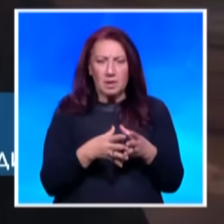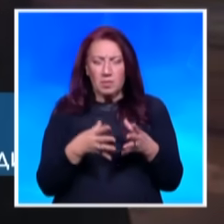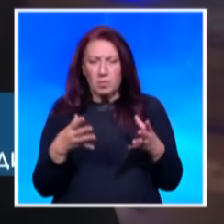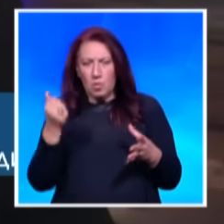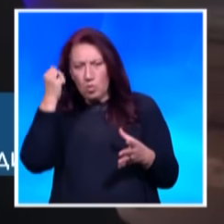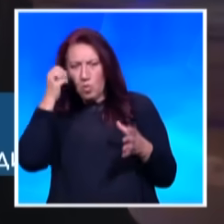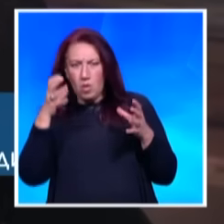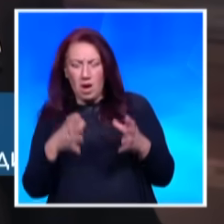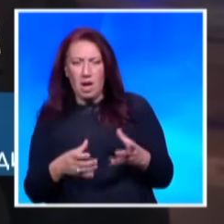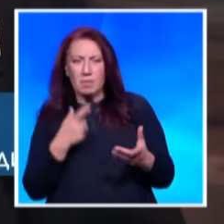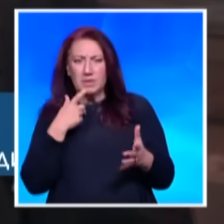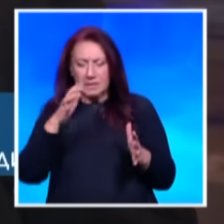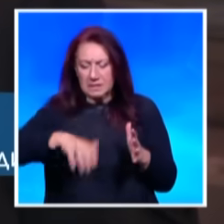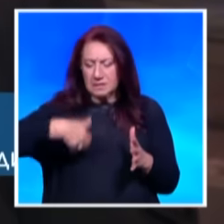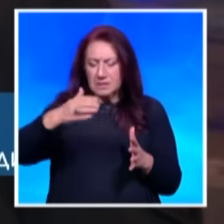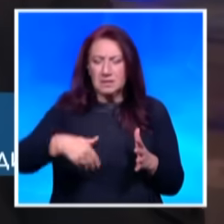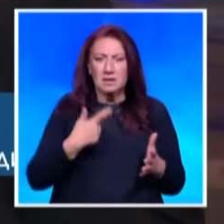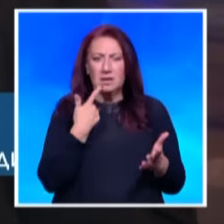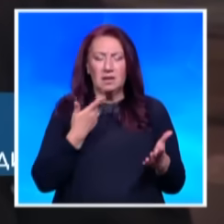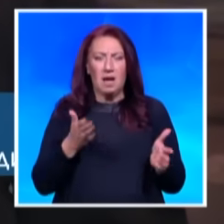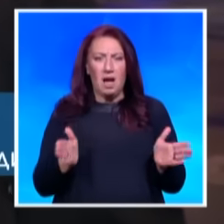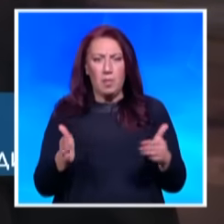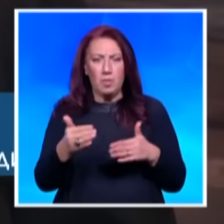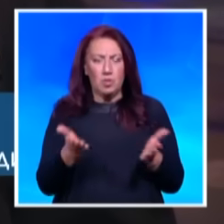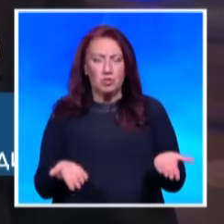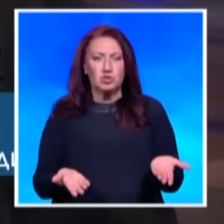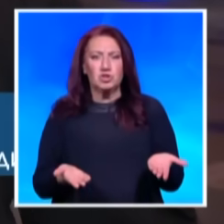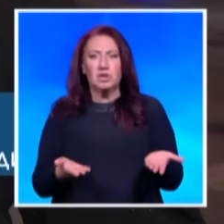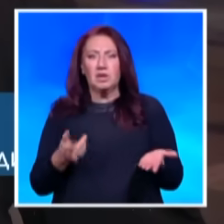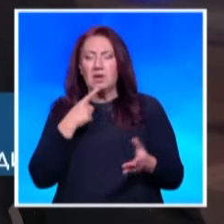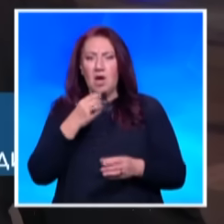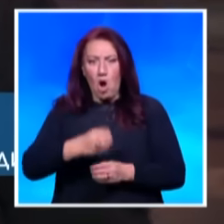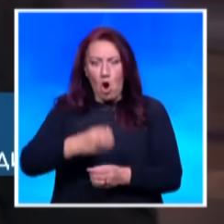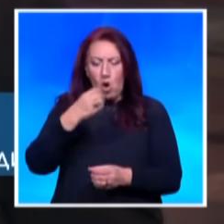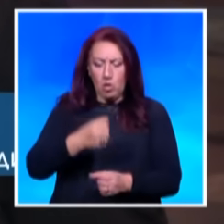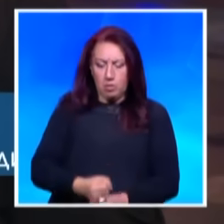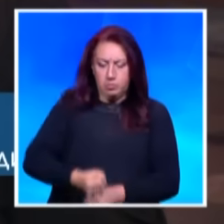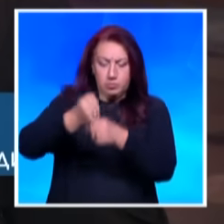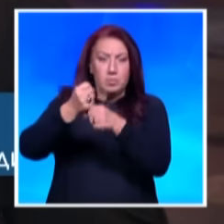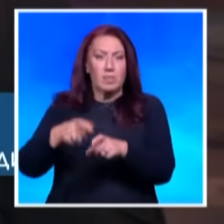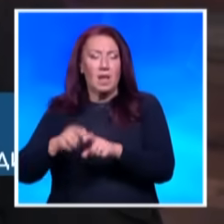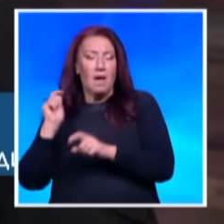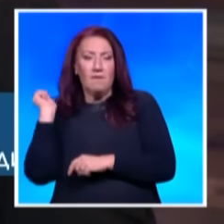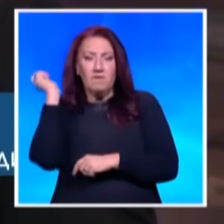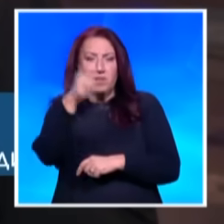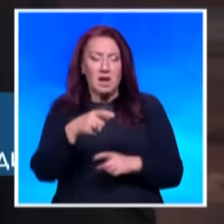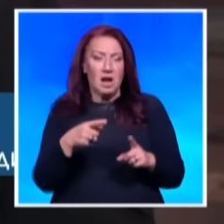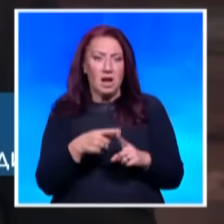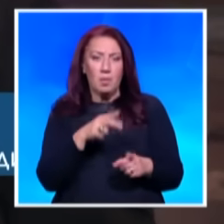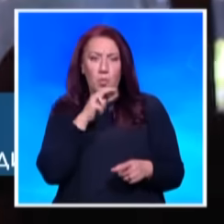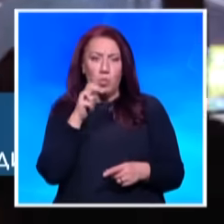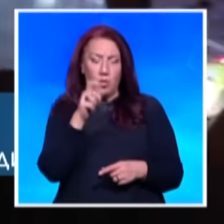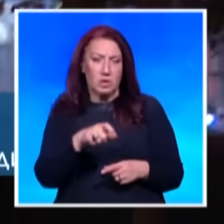камъни и изровени плочки, цели плочки, паркинг елементи и колчета да хвърлят по полицейските служители. Като